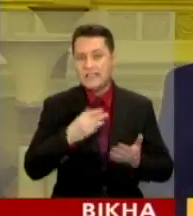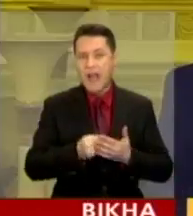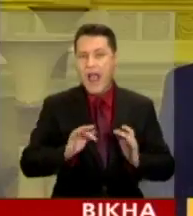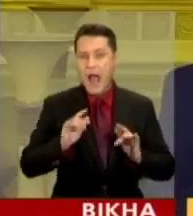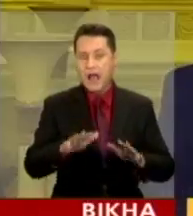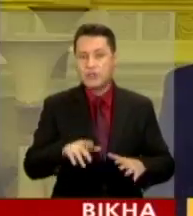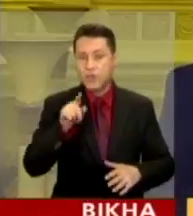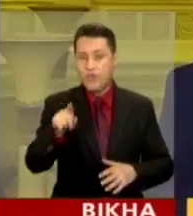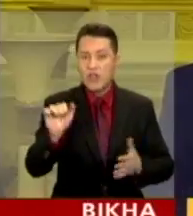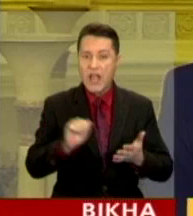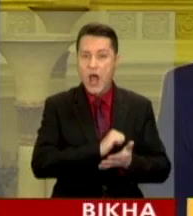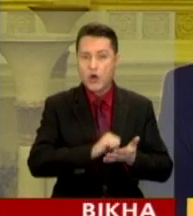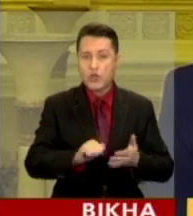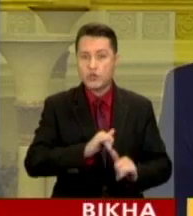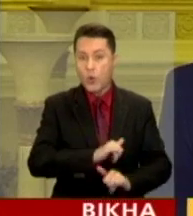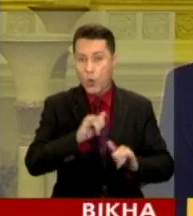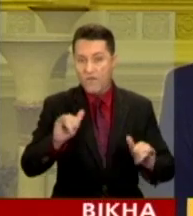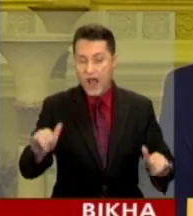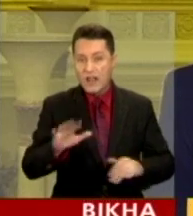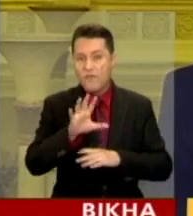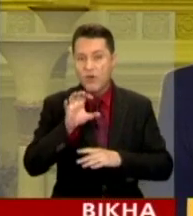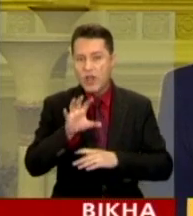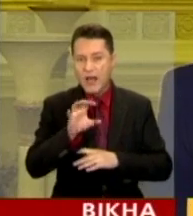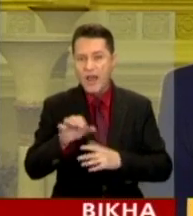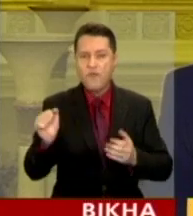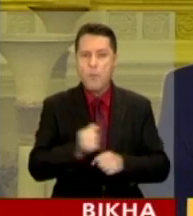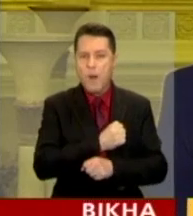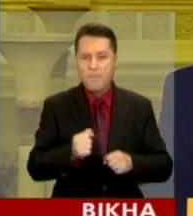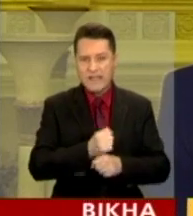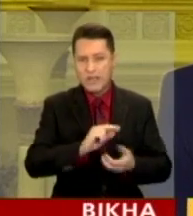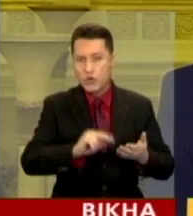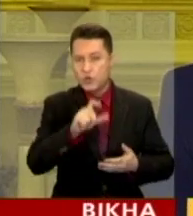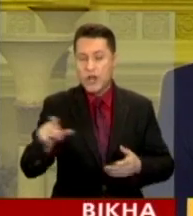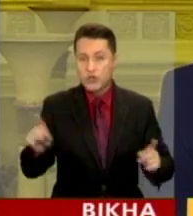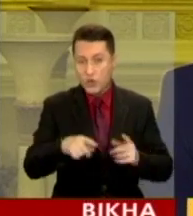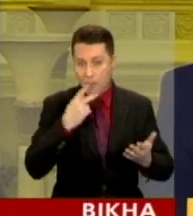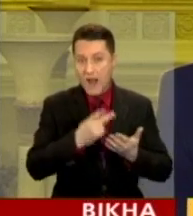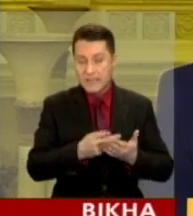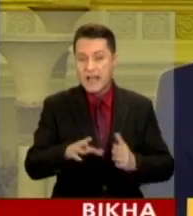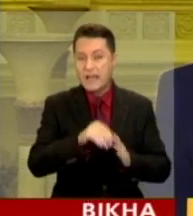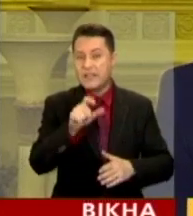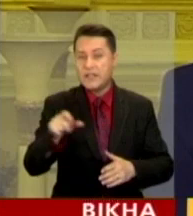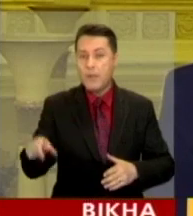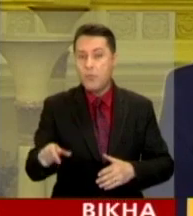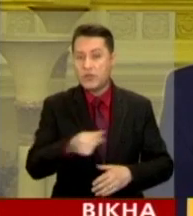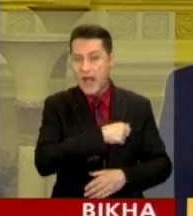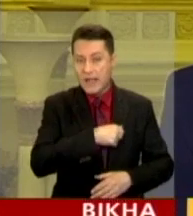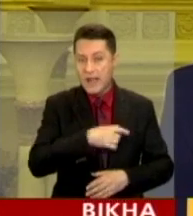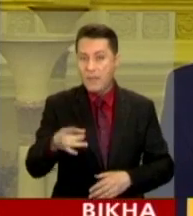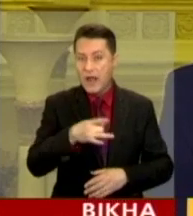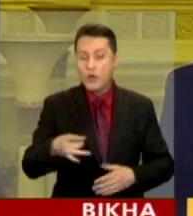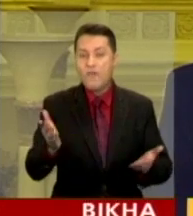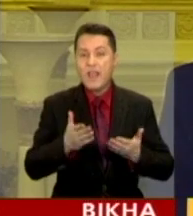Вони роздрукували фотографії побитих журналістів, аби показати їх депутатам-регіоналам, в яких умовах ми всі